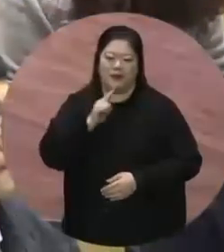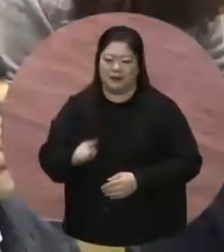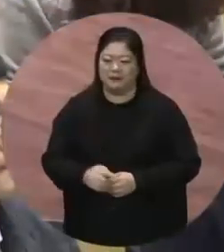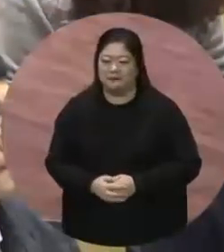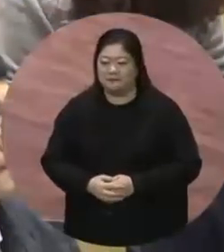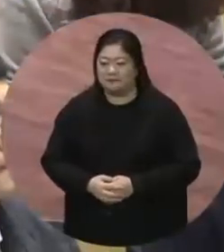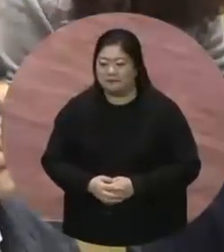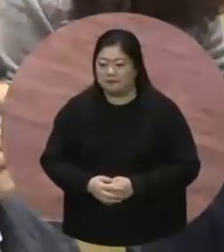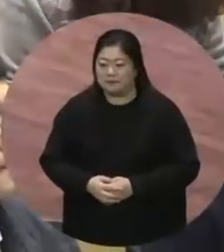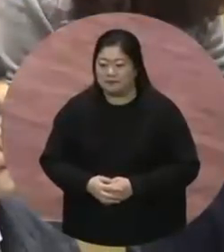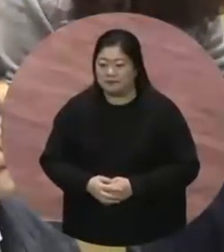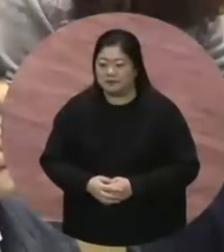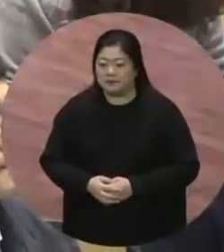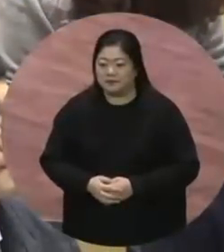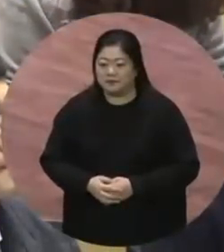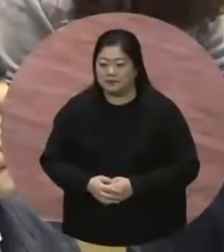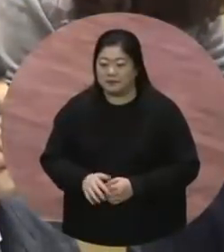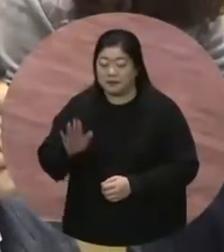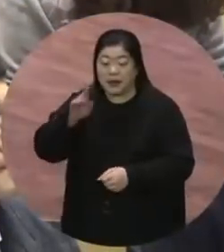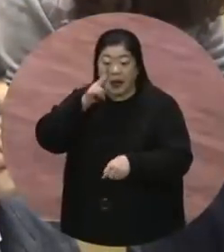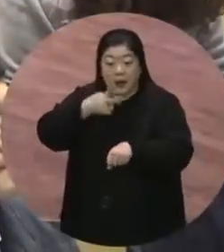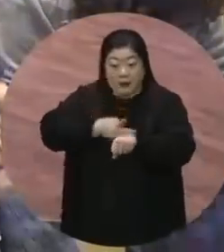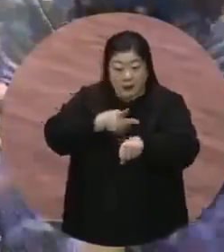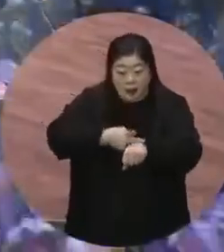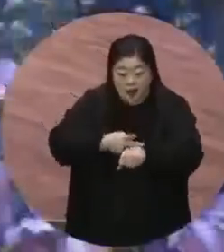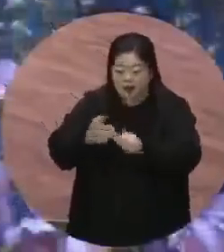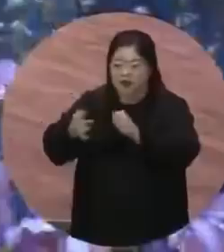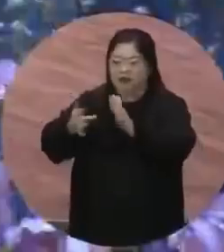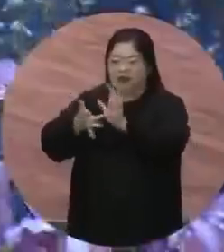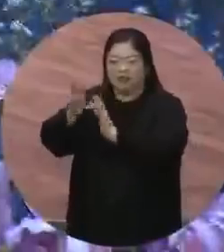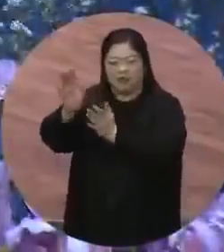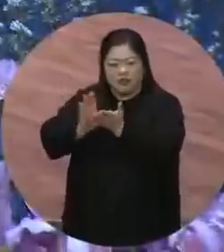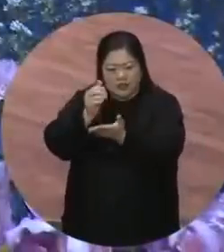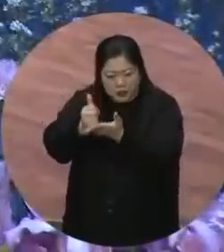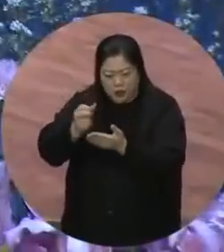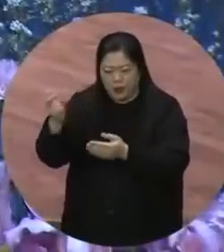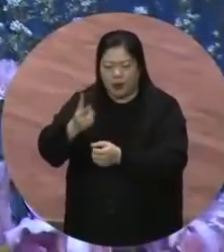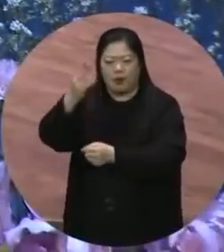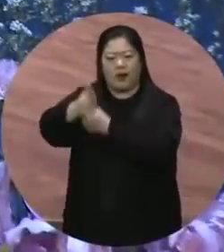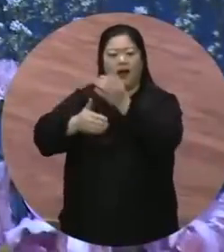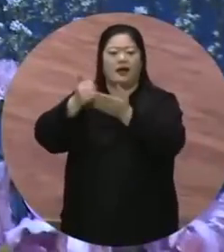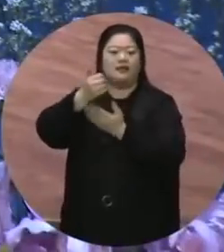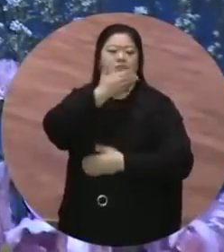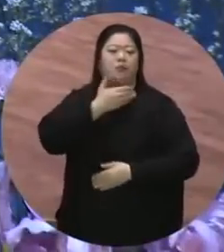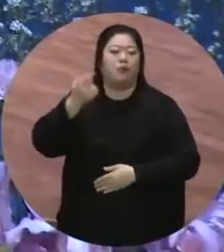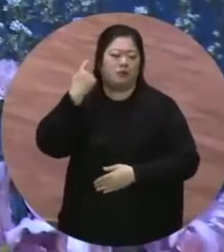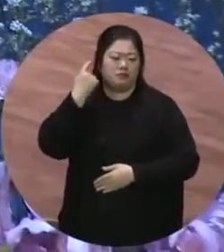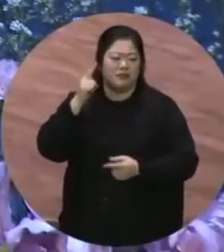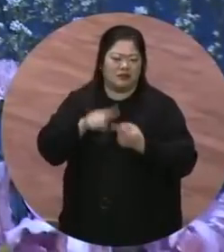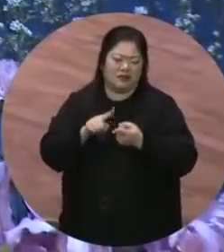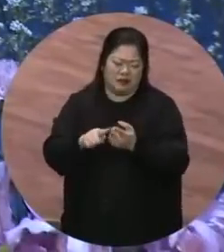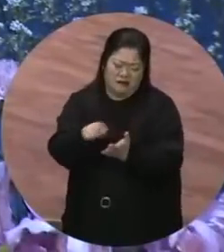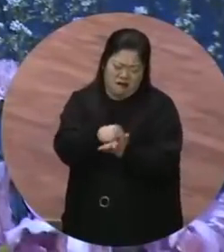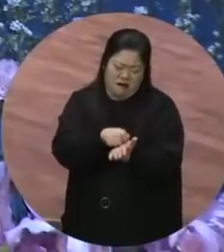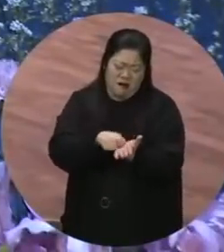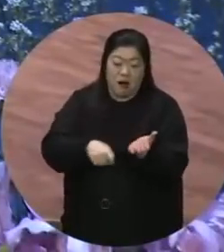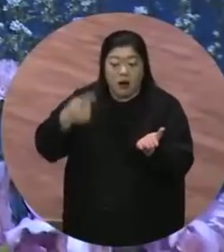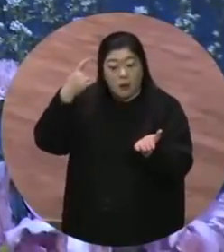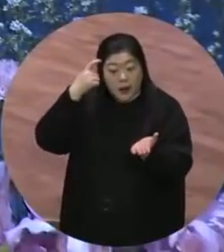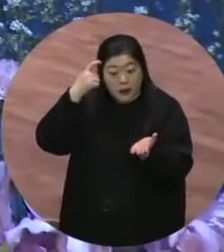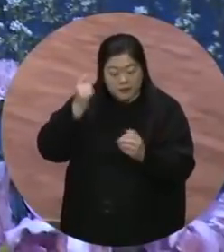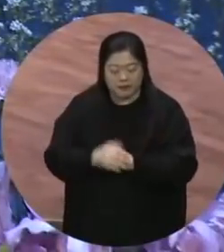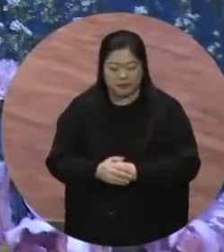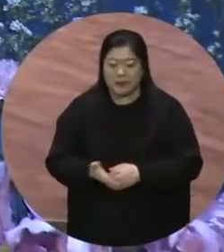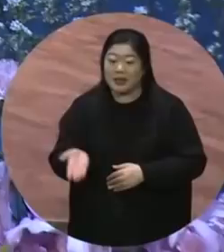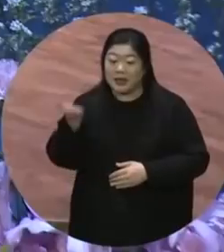사도 바울은 이렇게 하나님의 복음에 대해서 강조하는 이유는 당시 이 로마